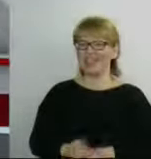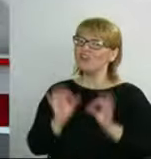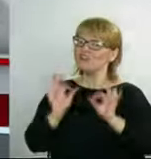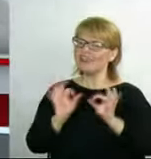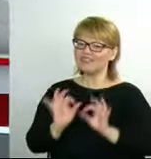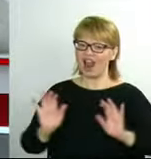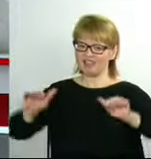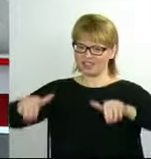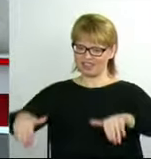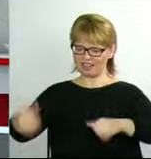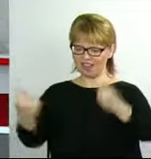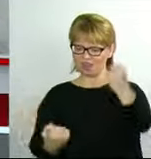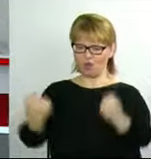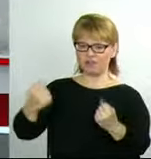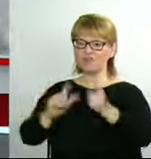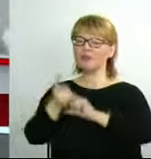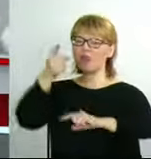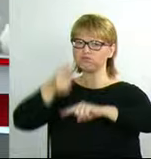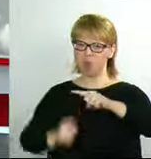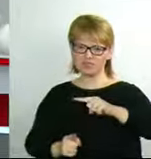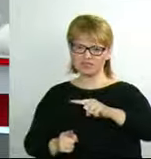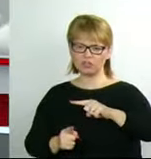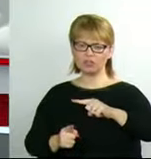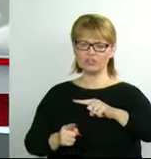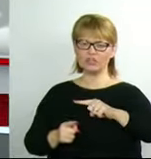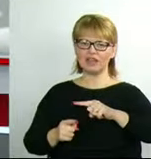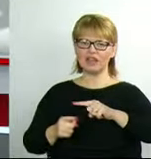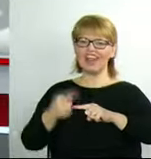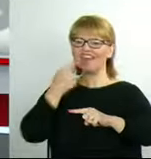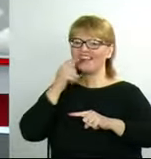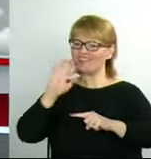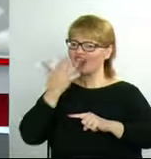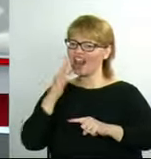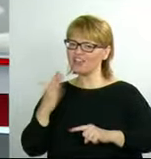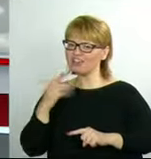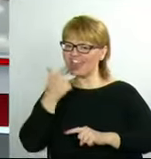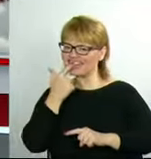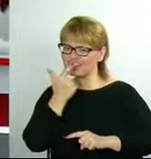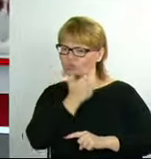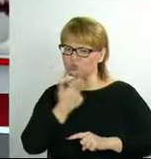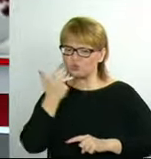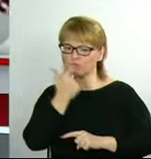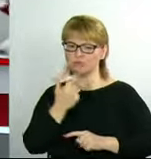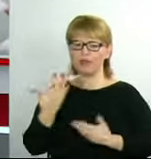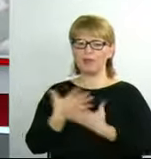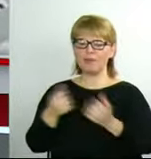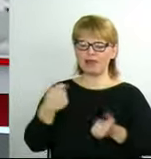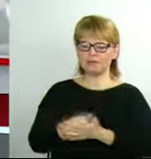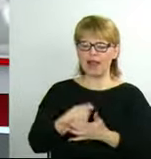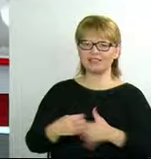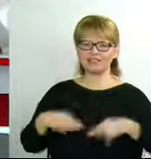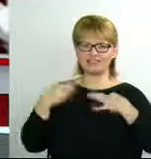Špeciálne kreslá na šoférovanie pre handicapovaných, kefka leštiaca zuby mikročasticami uhlíka či bezplatné